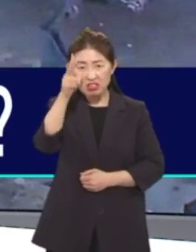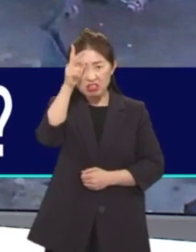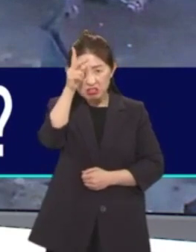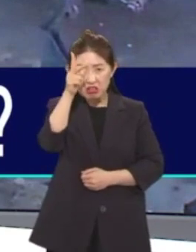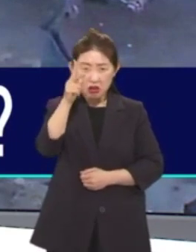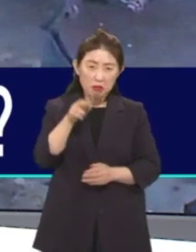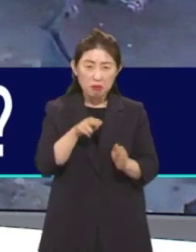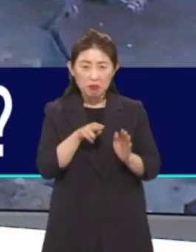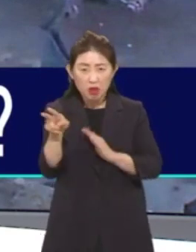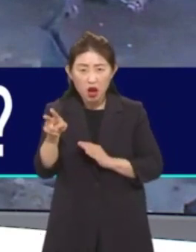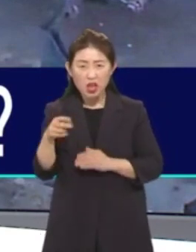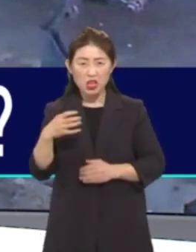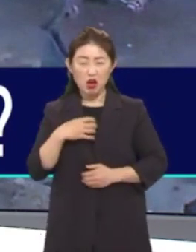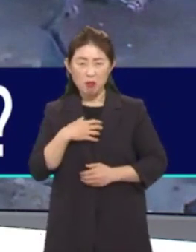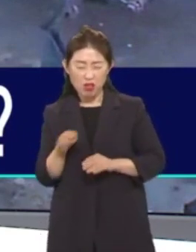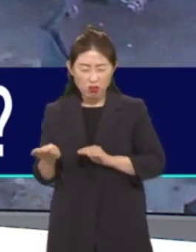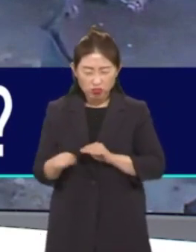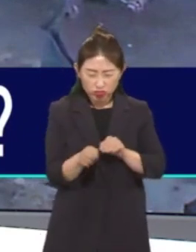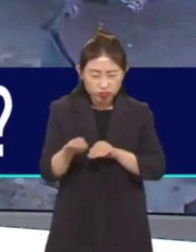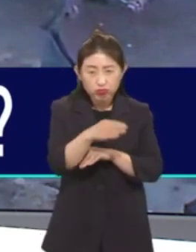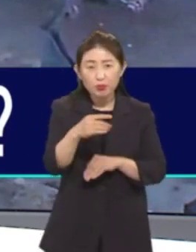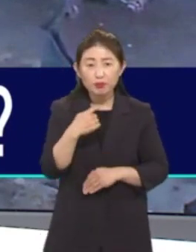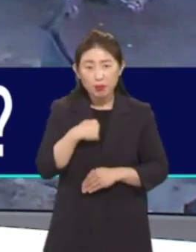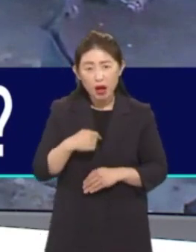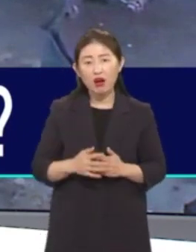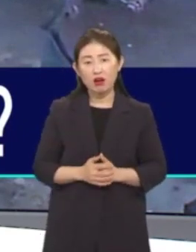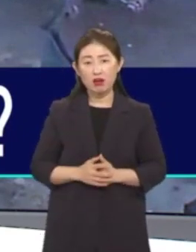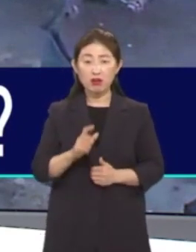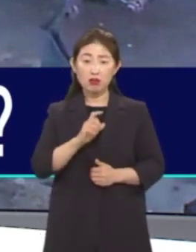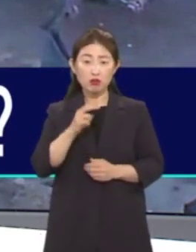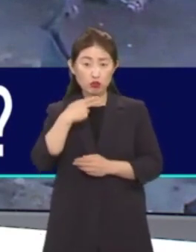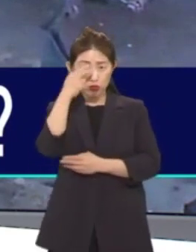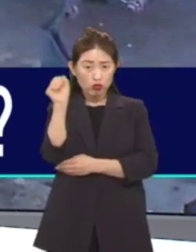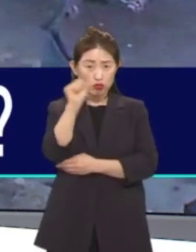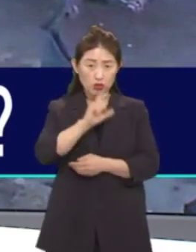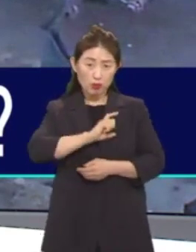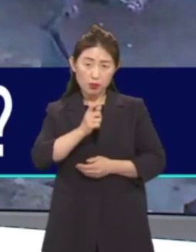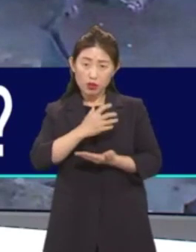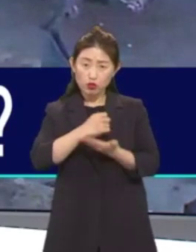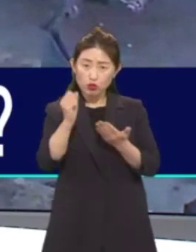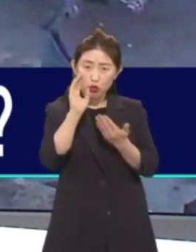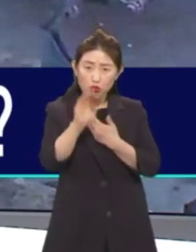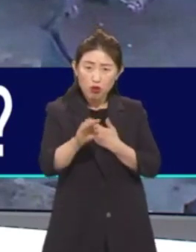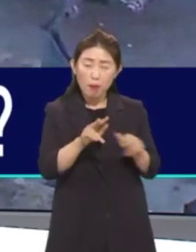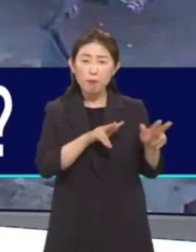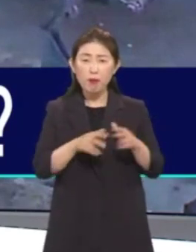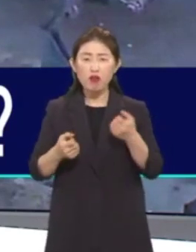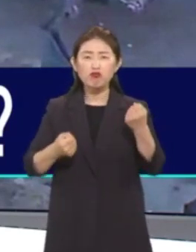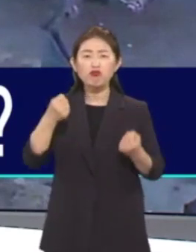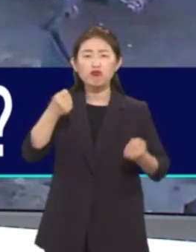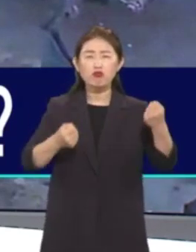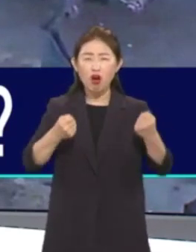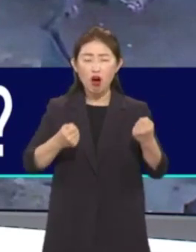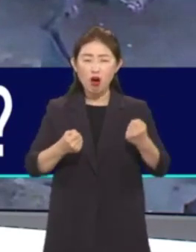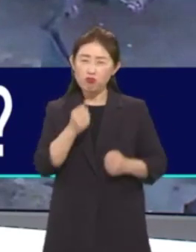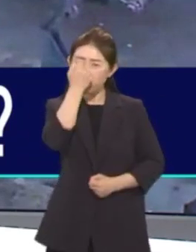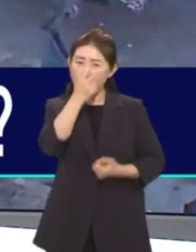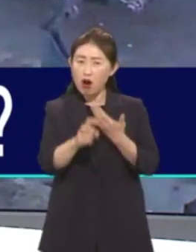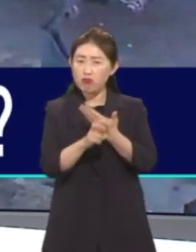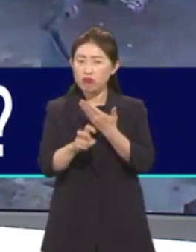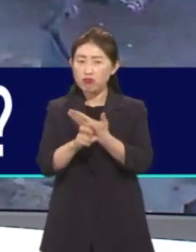피해 위험천만한 질주를 벌이기도 했습니다. 이처럼 음주운전으로 면허가 취소된 뒤 곧바로 다시 운전대를 잡는